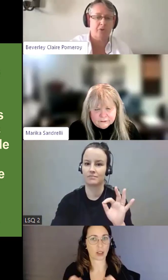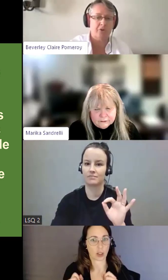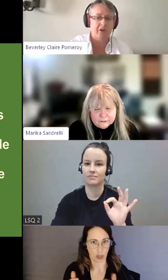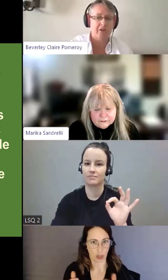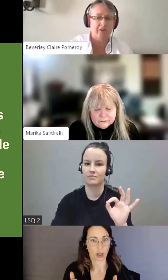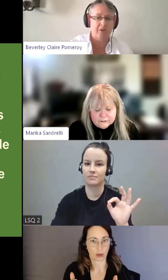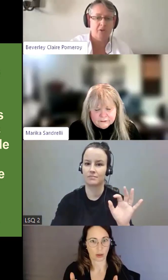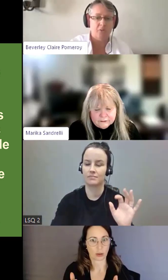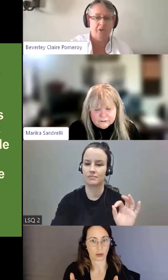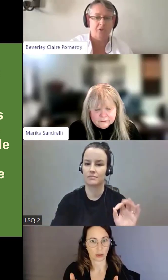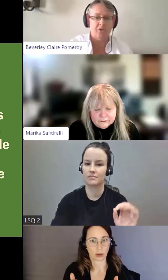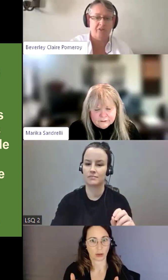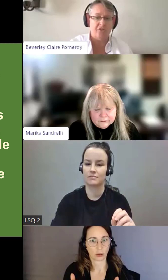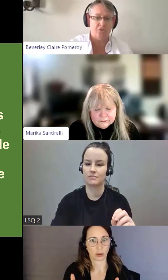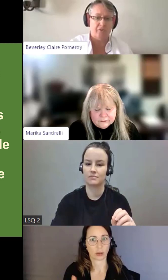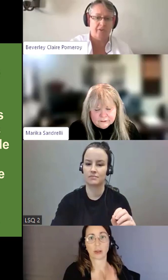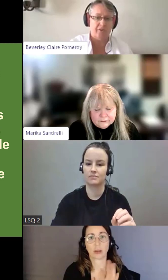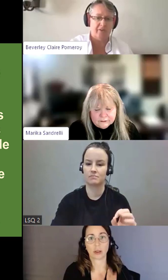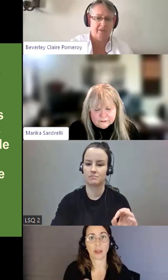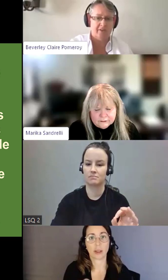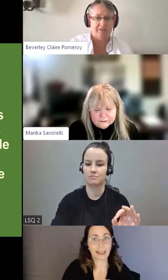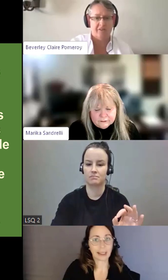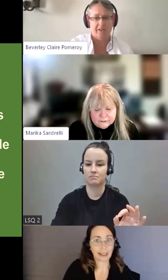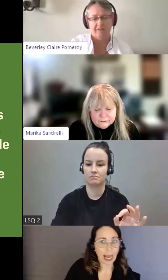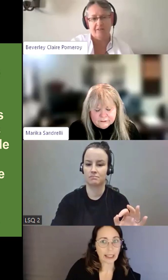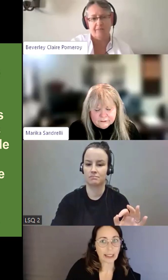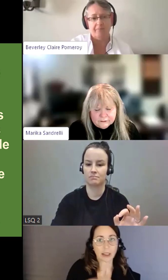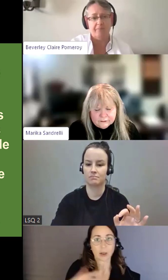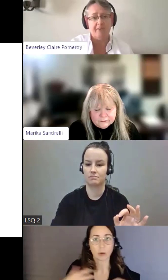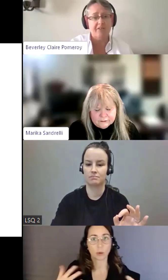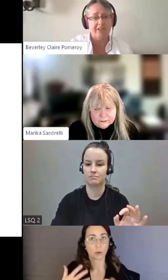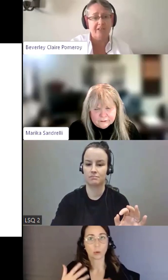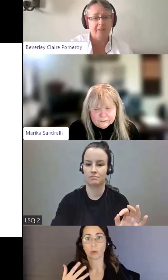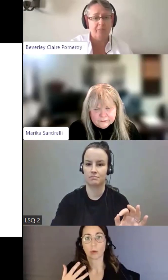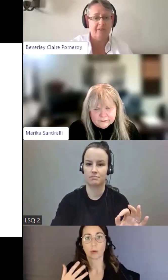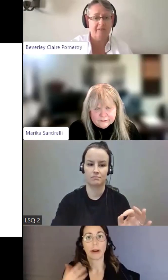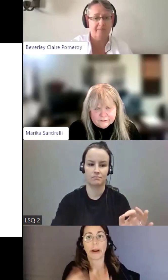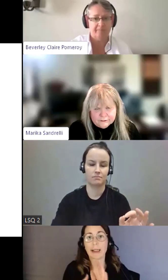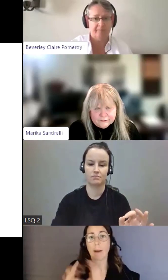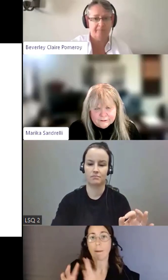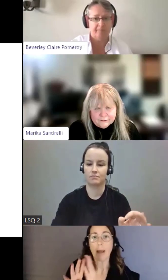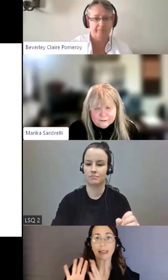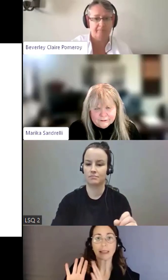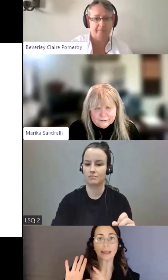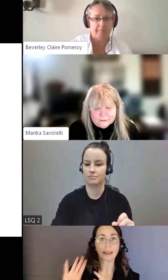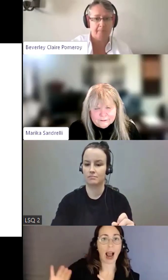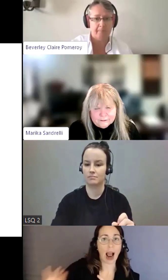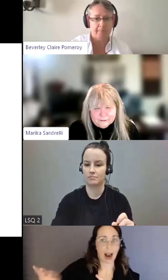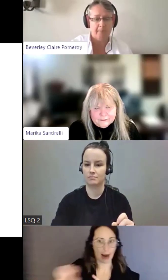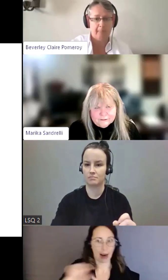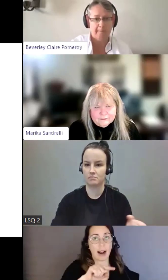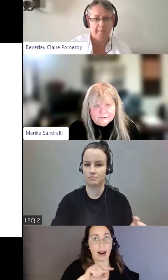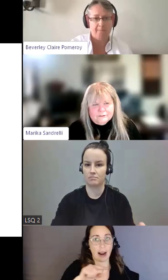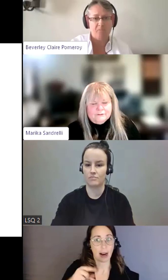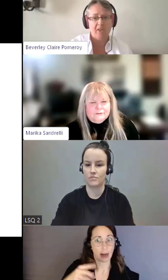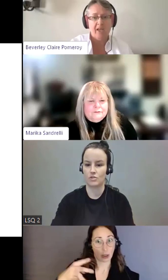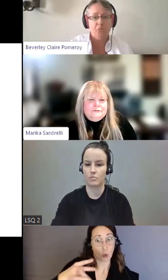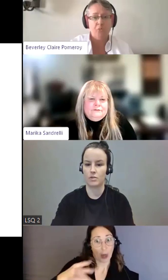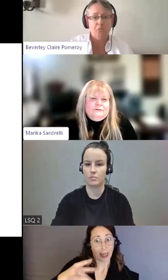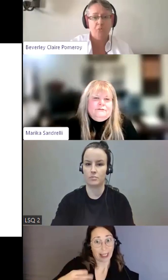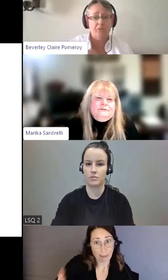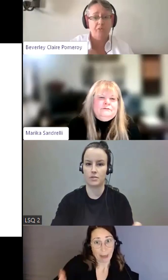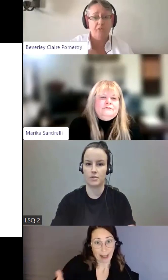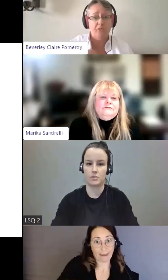celui de leurs patients, des patients qu'ils sont en train de soigner. Alors, on réfléchit à la manière dont on